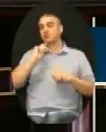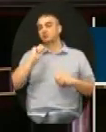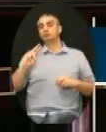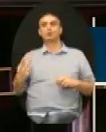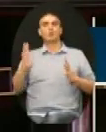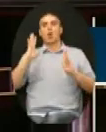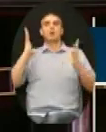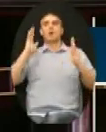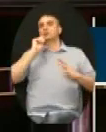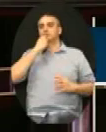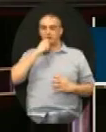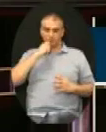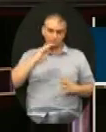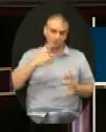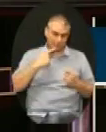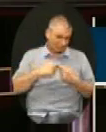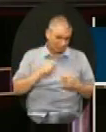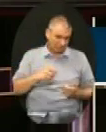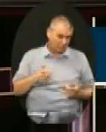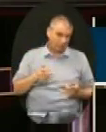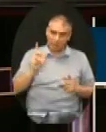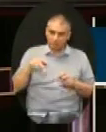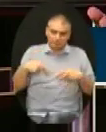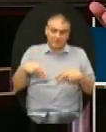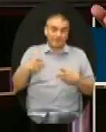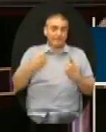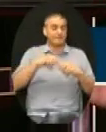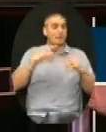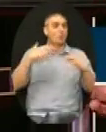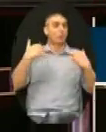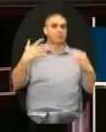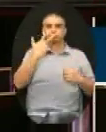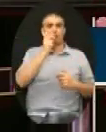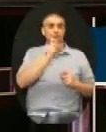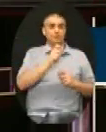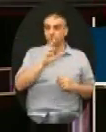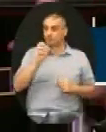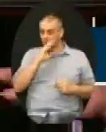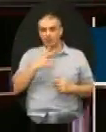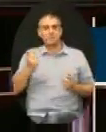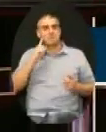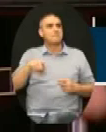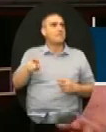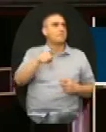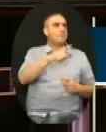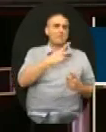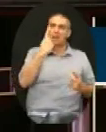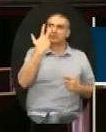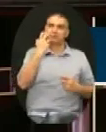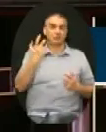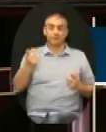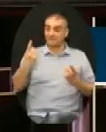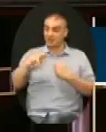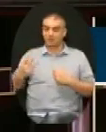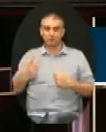זה משהו מאוד מאוד סודי. אומרים לי, חברי כנסת, לא, פשוט אנשים מפחדים. מליאת ועדת חוץ וביטחון זה 30 איש. אם אתה תדליף, אז מי ידע מי ידליף? זה 1 מ-30.